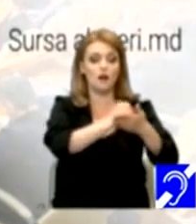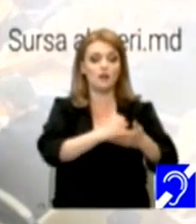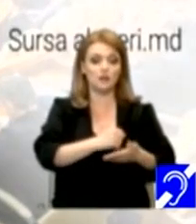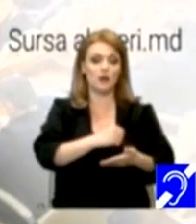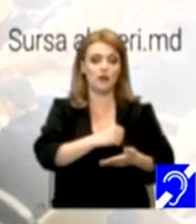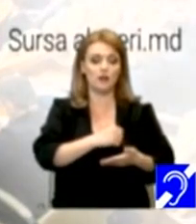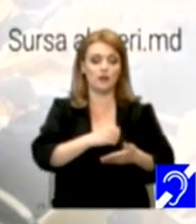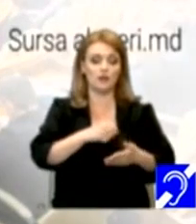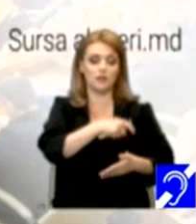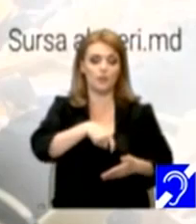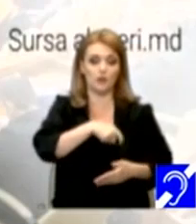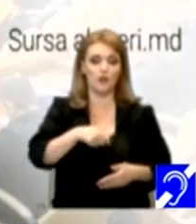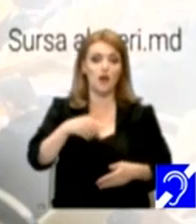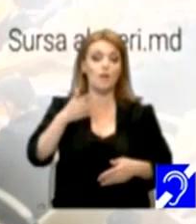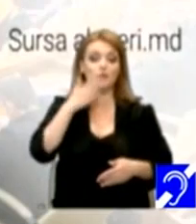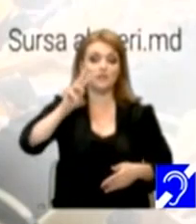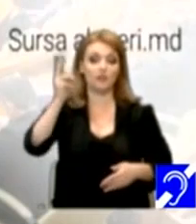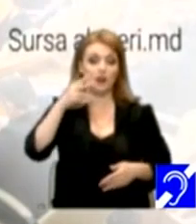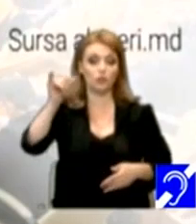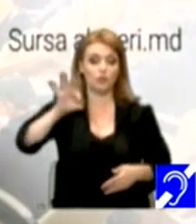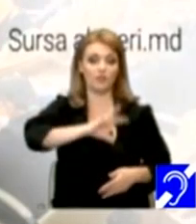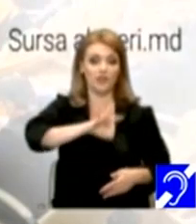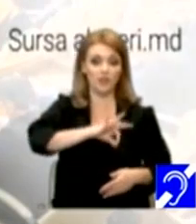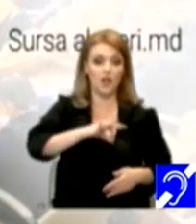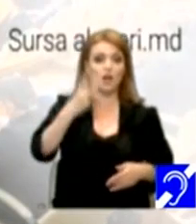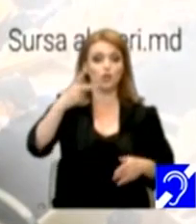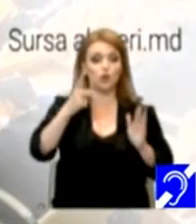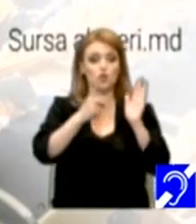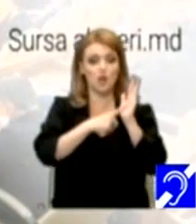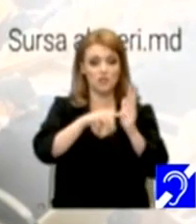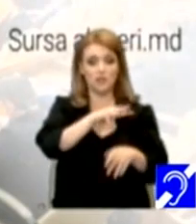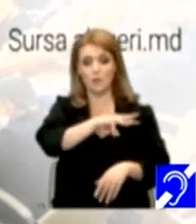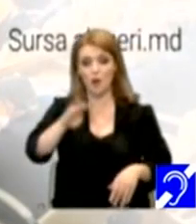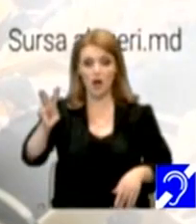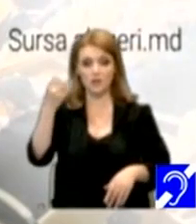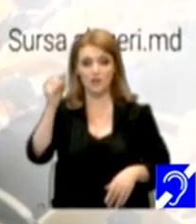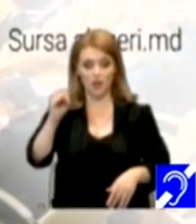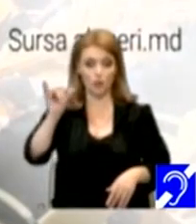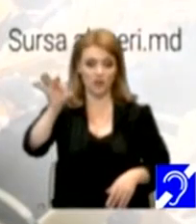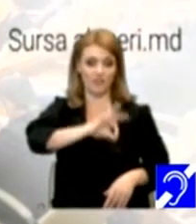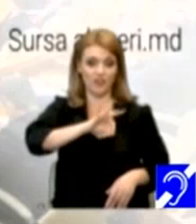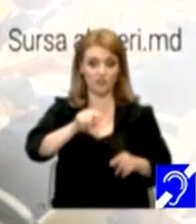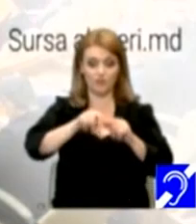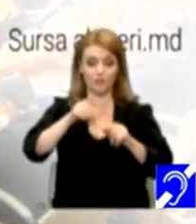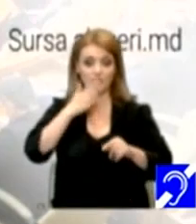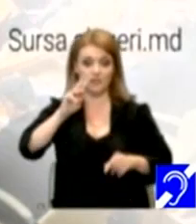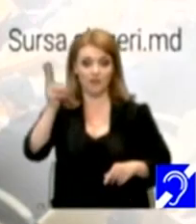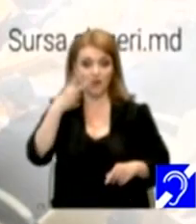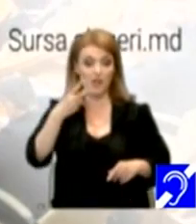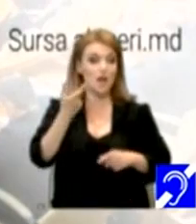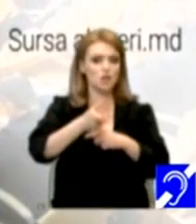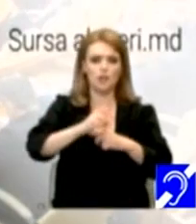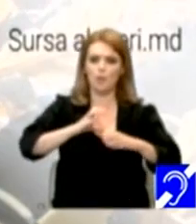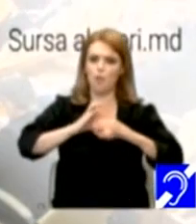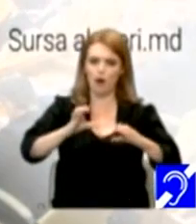Dreptății. În ultimii 2 ani ea a avut venituri de peste 26 de milioane de lei. În topul celor mai bogați